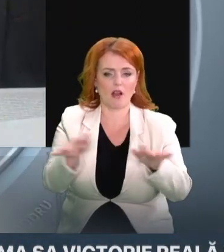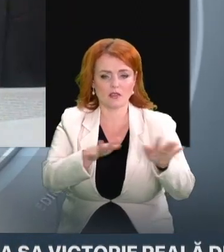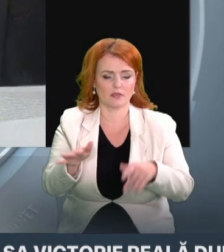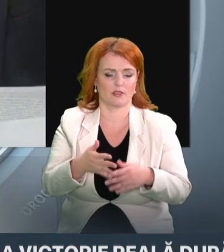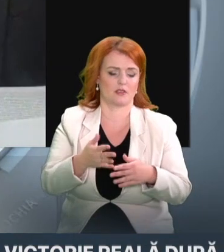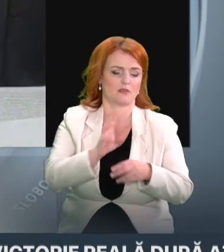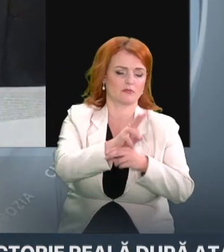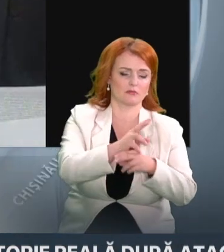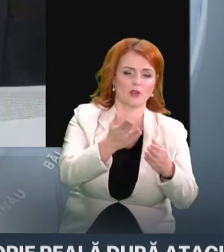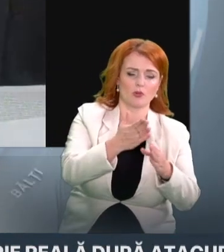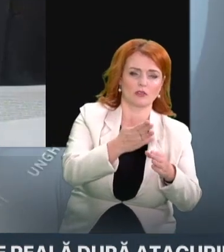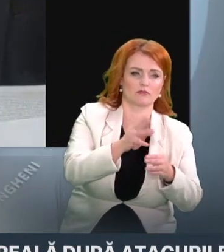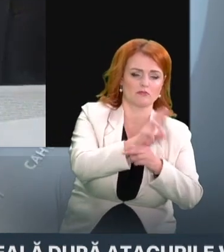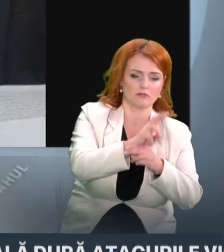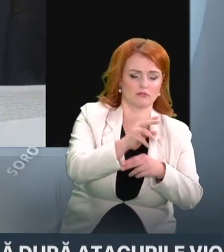trebuie